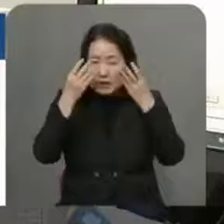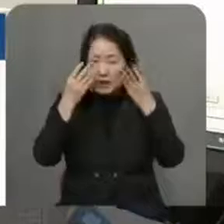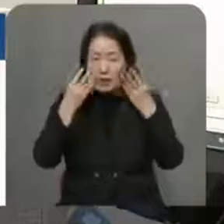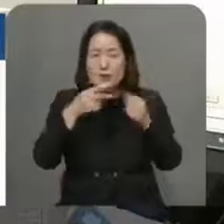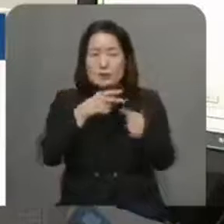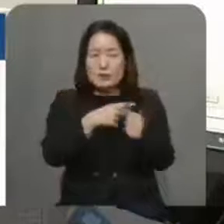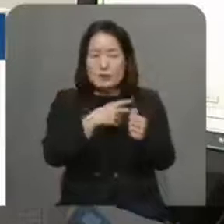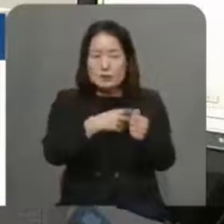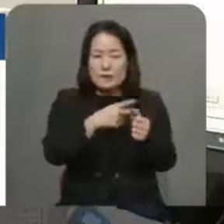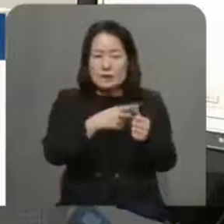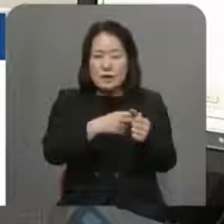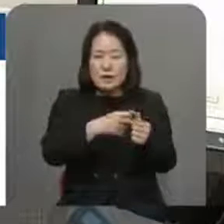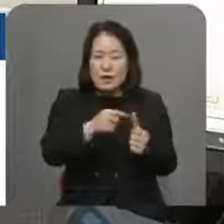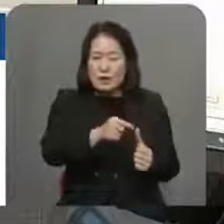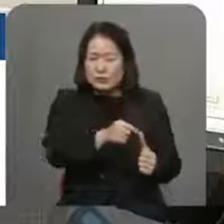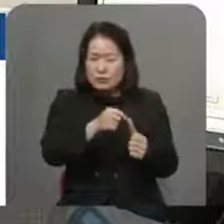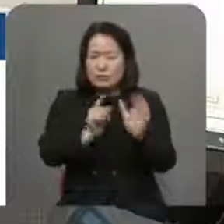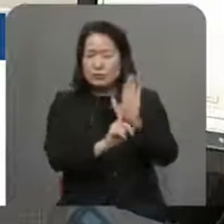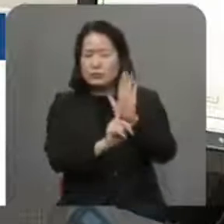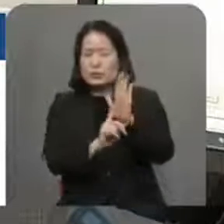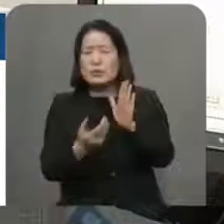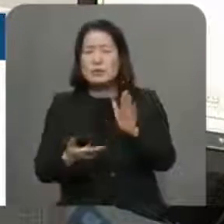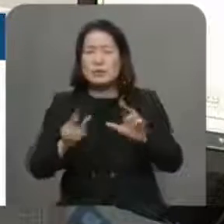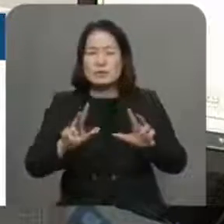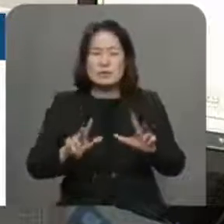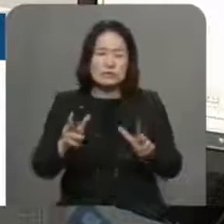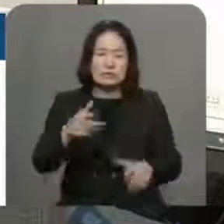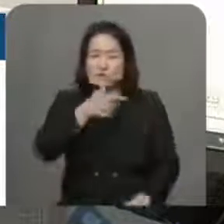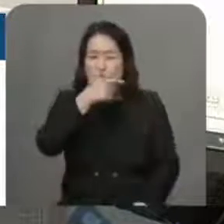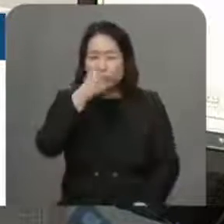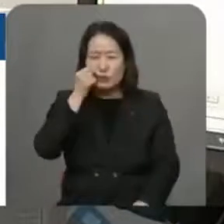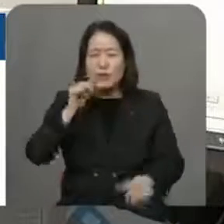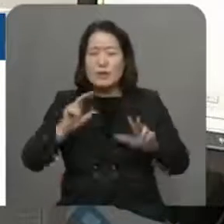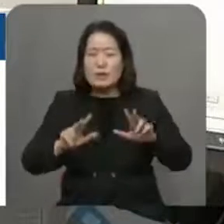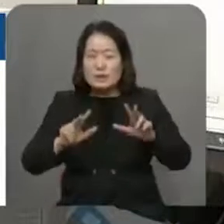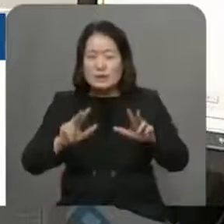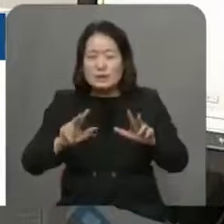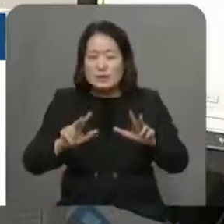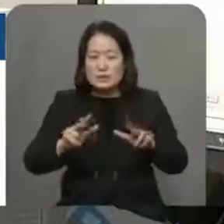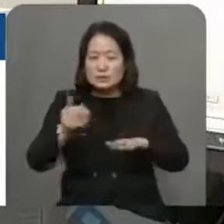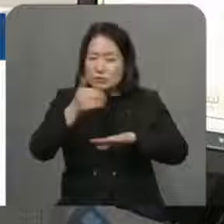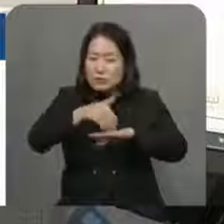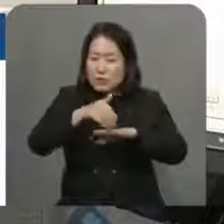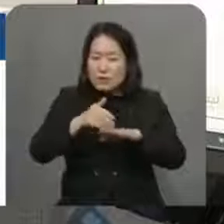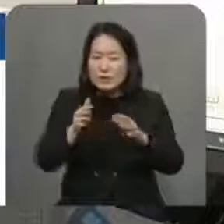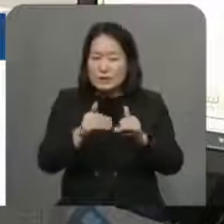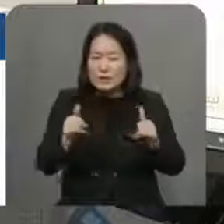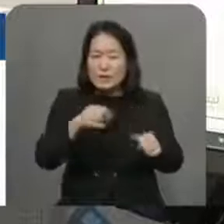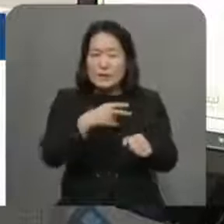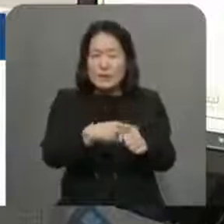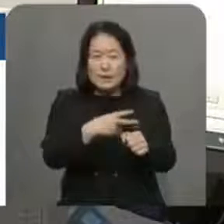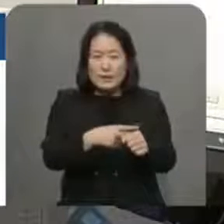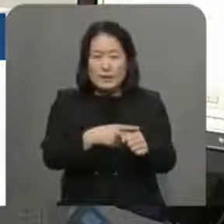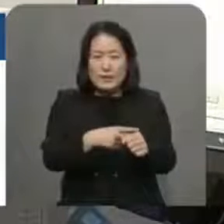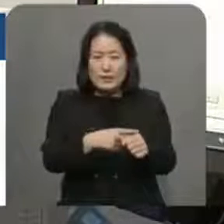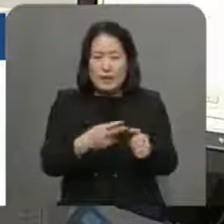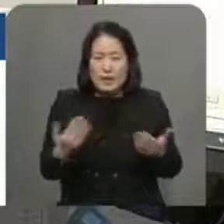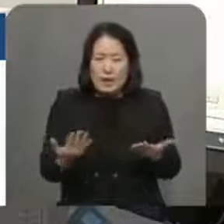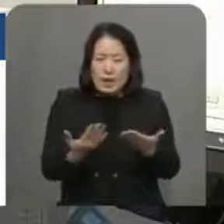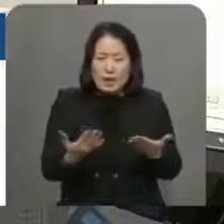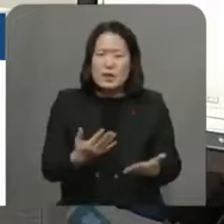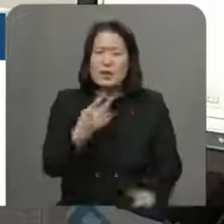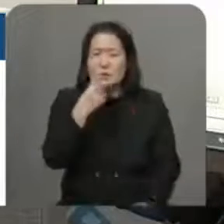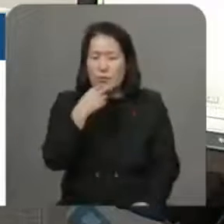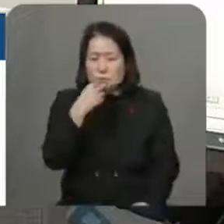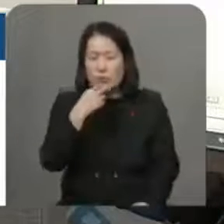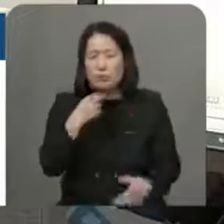2년째 거의 나락으로 떨어졌고 심지어 지금 있는 전문의들도 이 고갈되는 인력을 계속 채워야 되다 보니